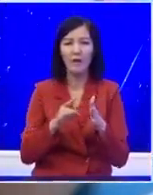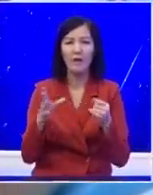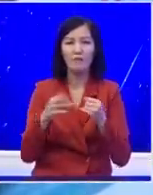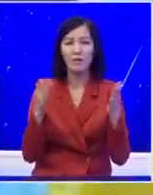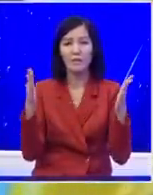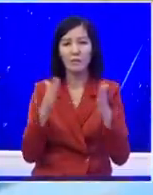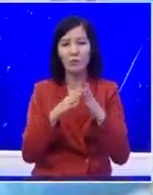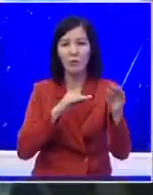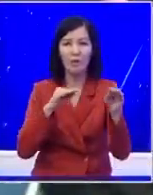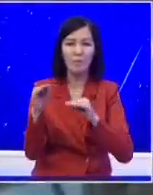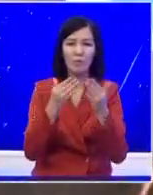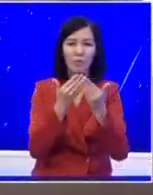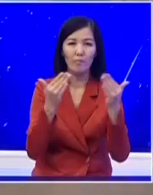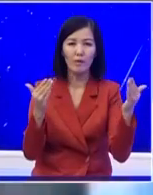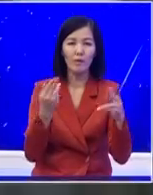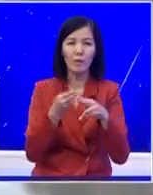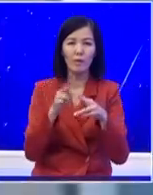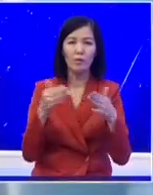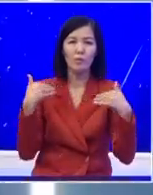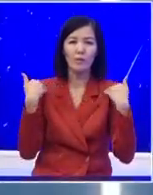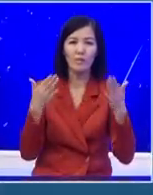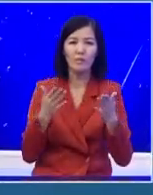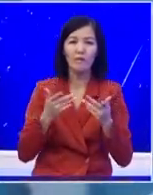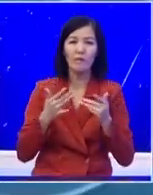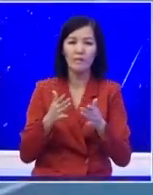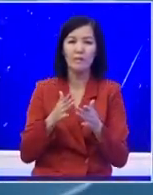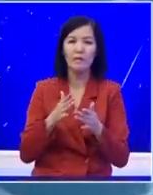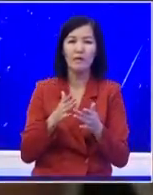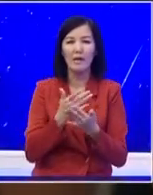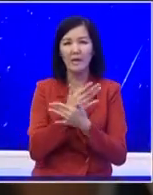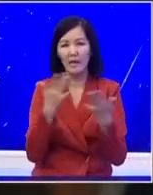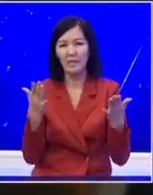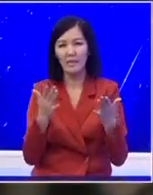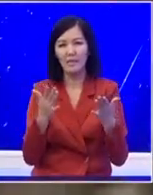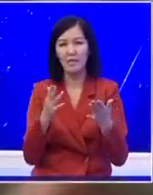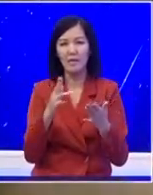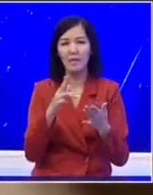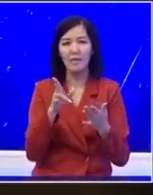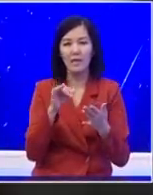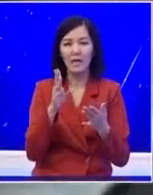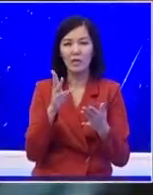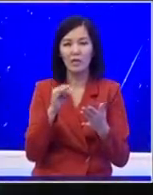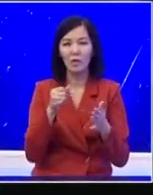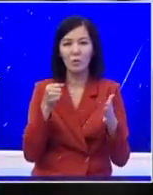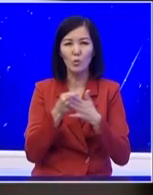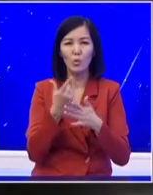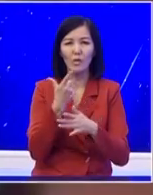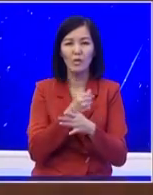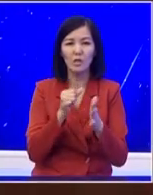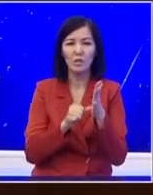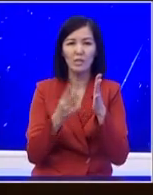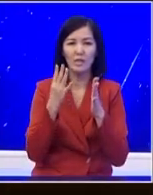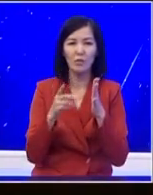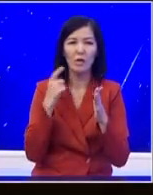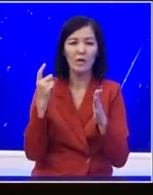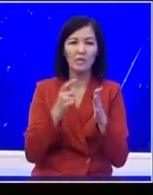были оборудованы прилавки, на которых был представлен самый востребованный фарм-ассортимент – от дрожжей до инъекций. У 63-летней